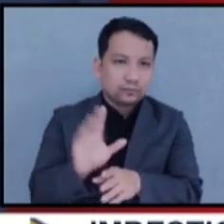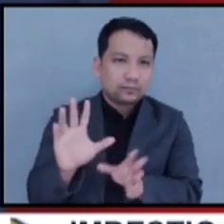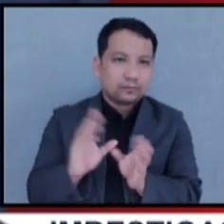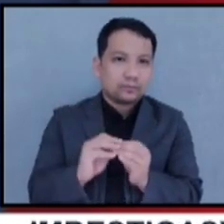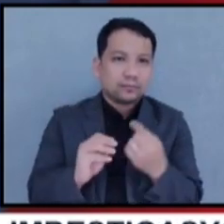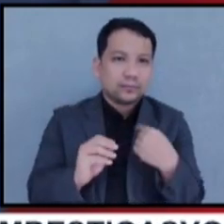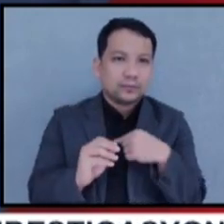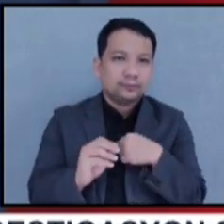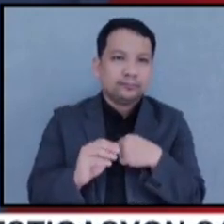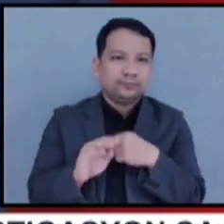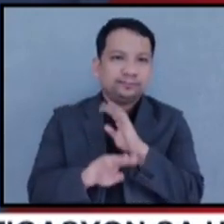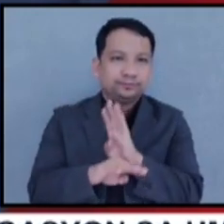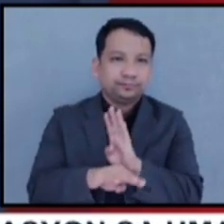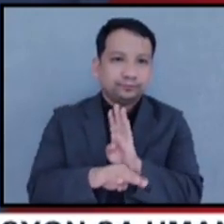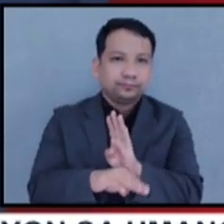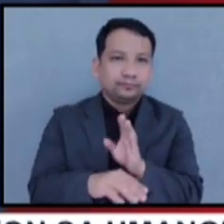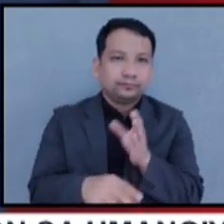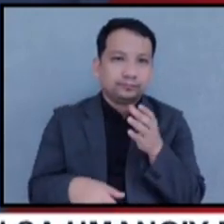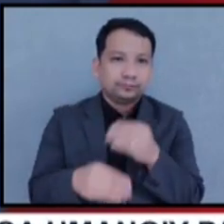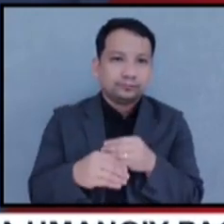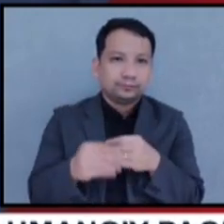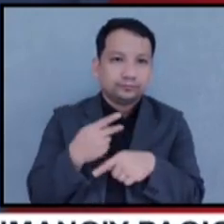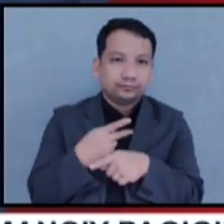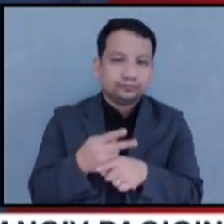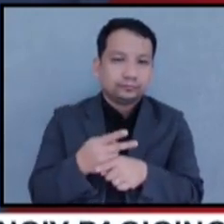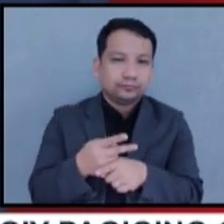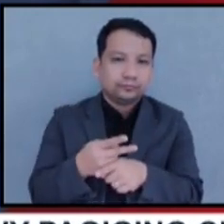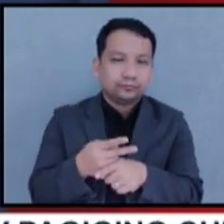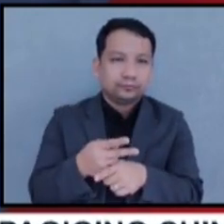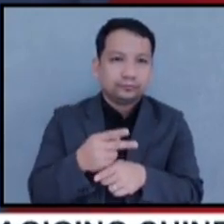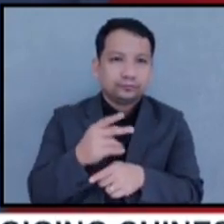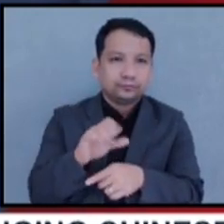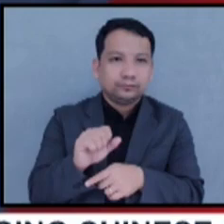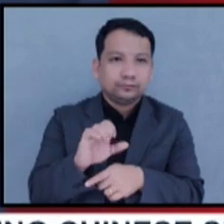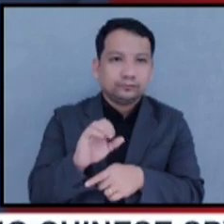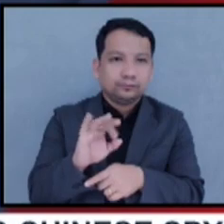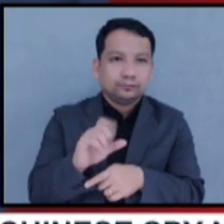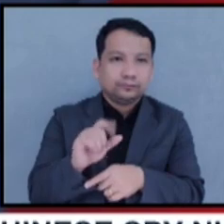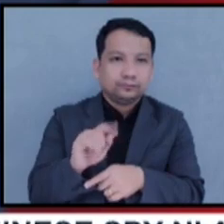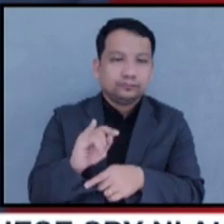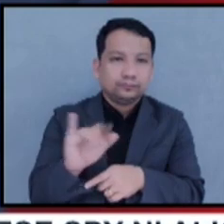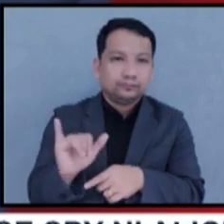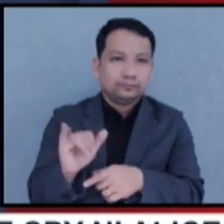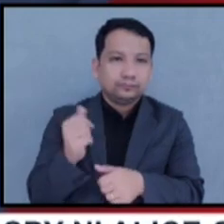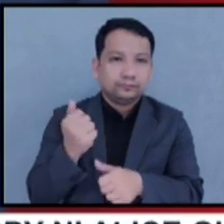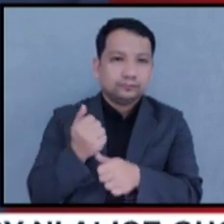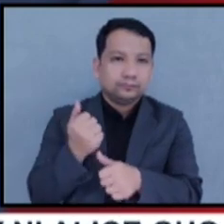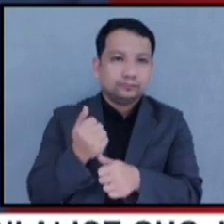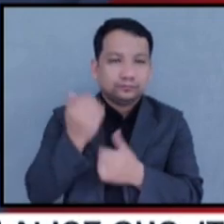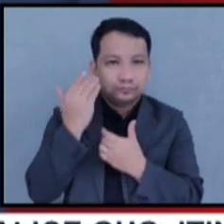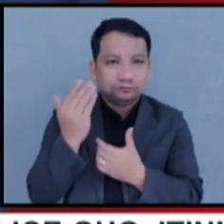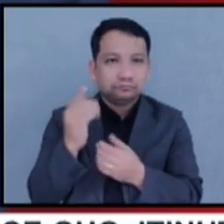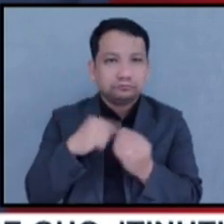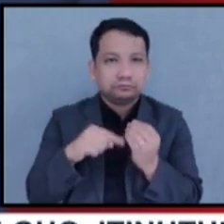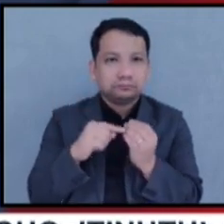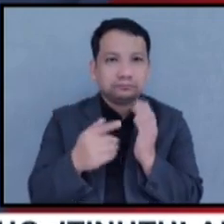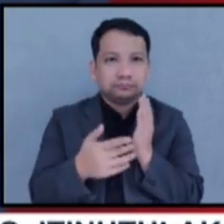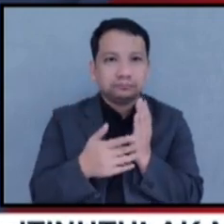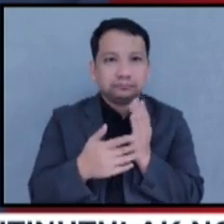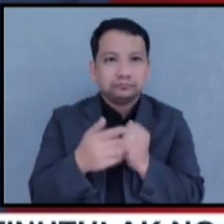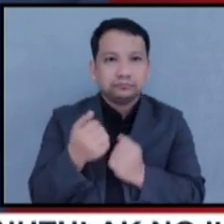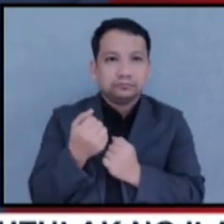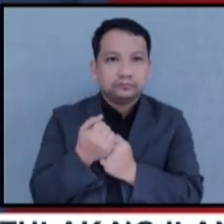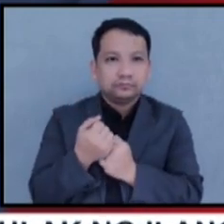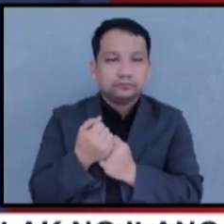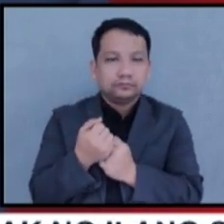mga business, lalo na po yung production efficiency. Ano po. We have also assistance regarding technical support